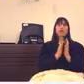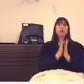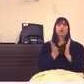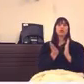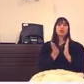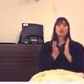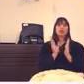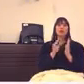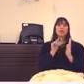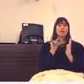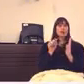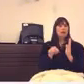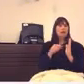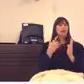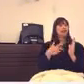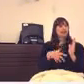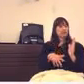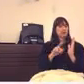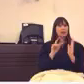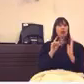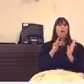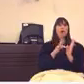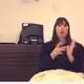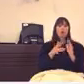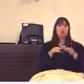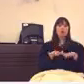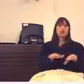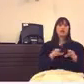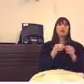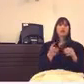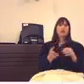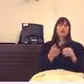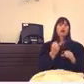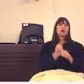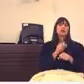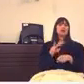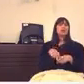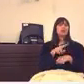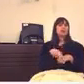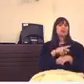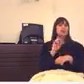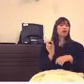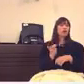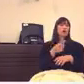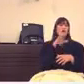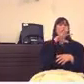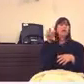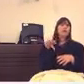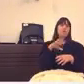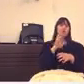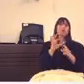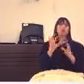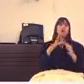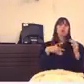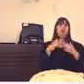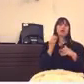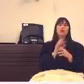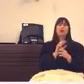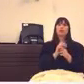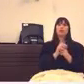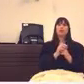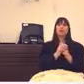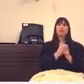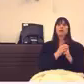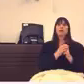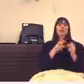לבקשתם גם הגעתי פיזית למקום, ישבתי איתם, עשיתי סיור בכל האגפים של המבנה,